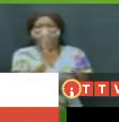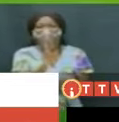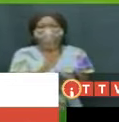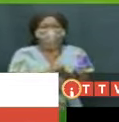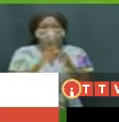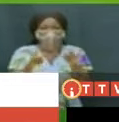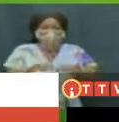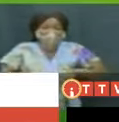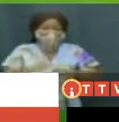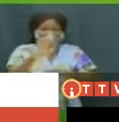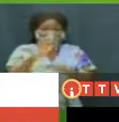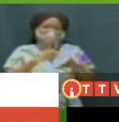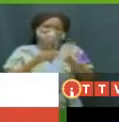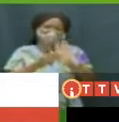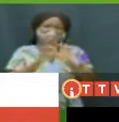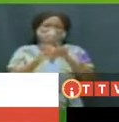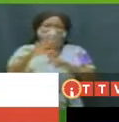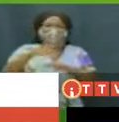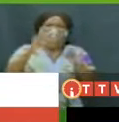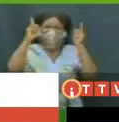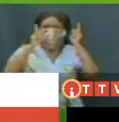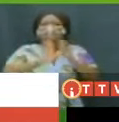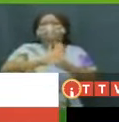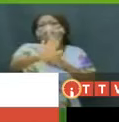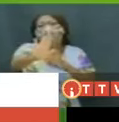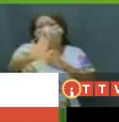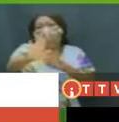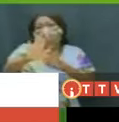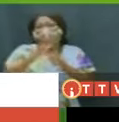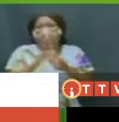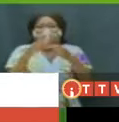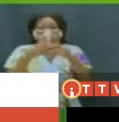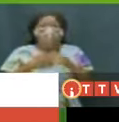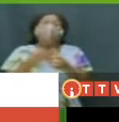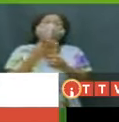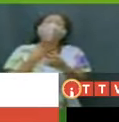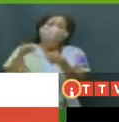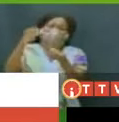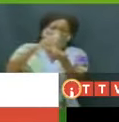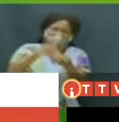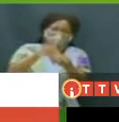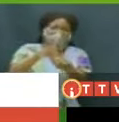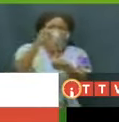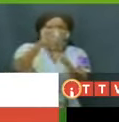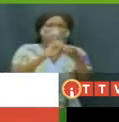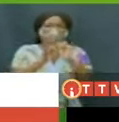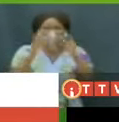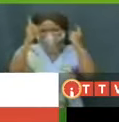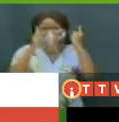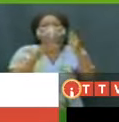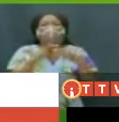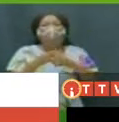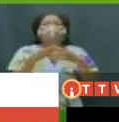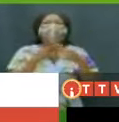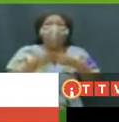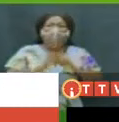ukupanga chisankho cha iwe wekha. Ine ndiwonjezepo ukumanganso chisankho choti ukhoza ufuna upatsire onzako amene ulikhala